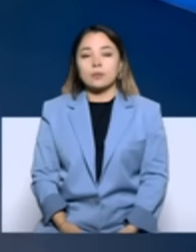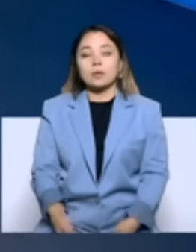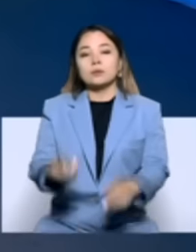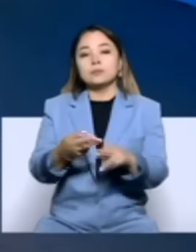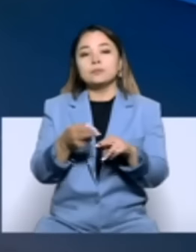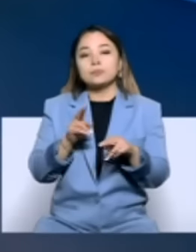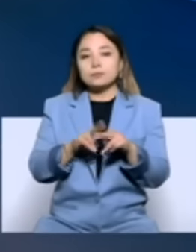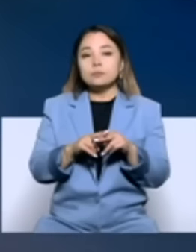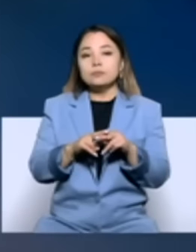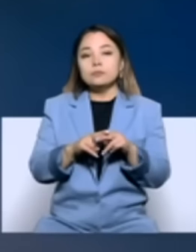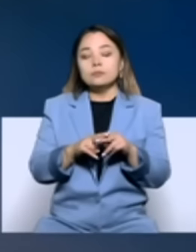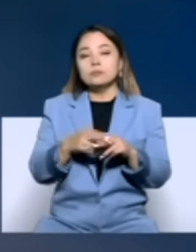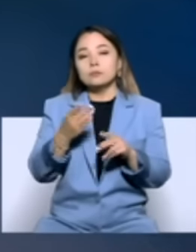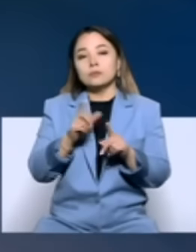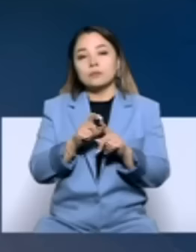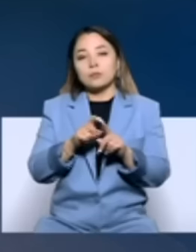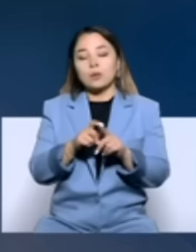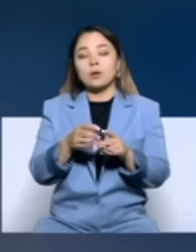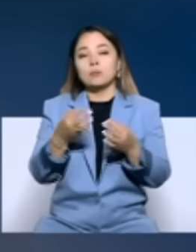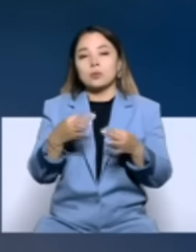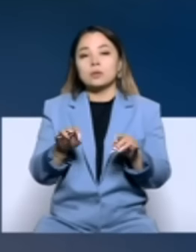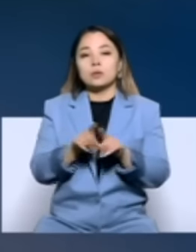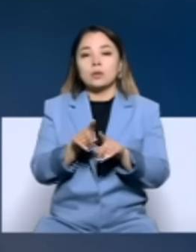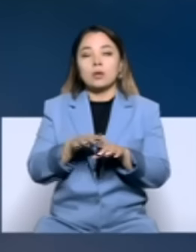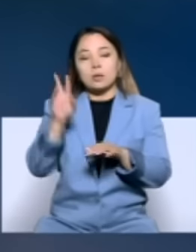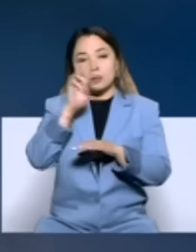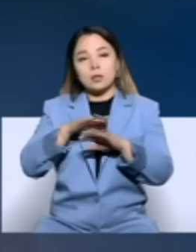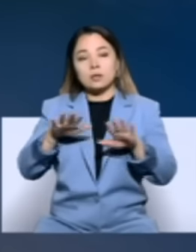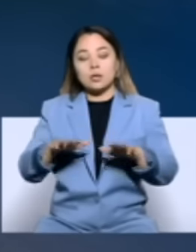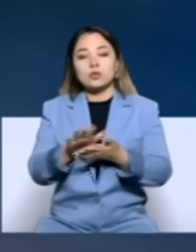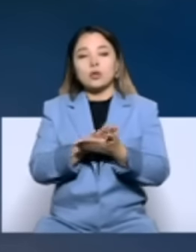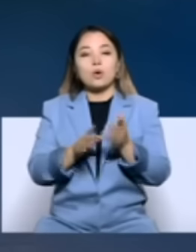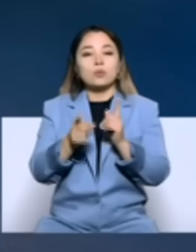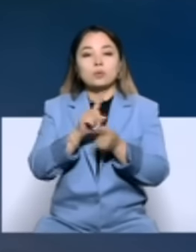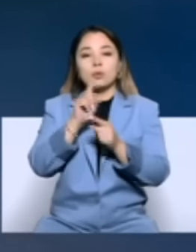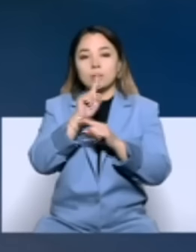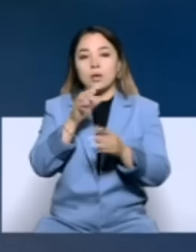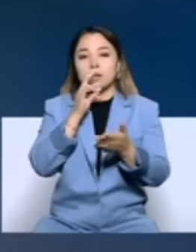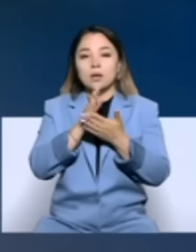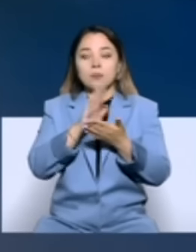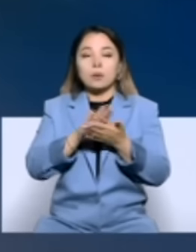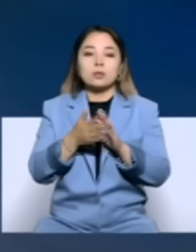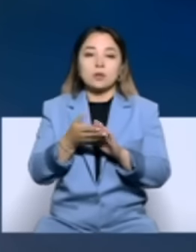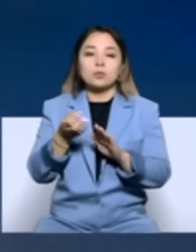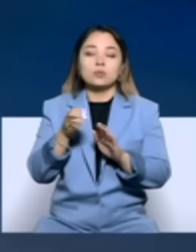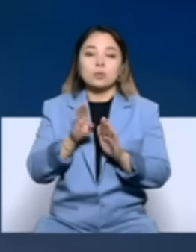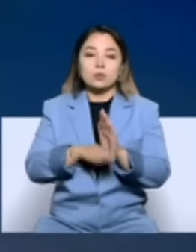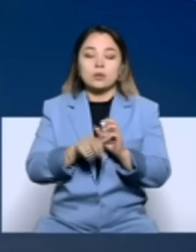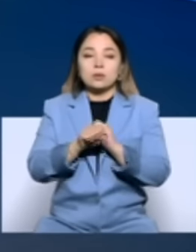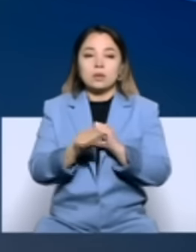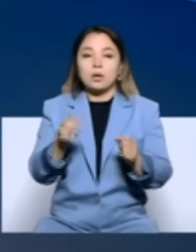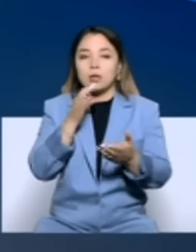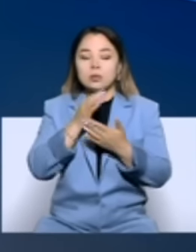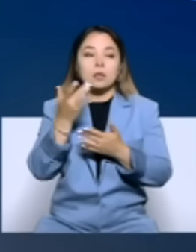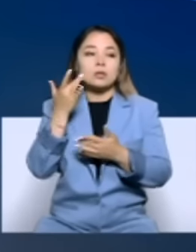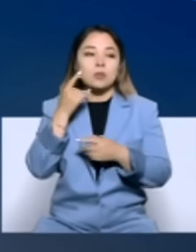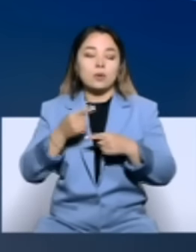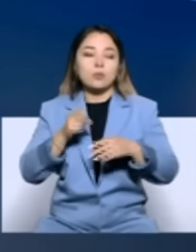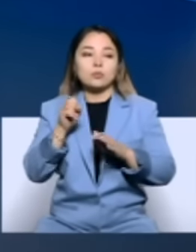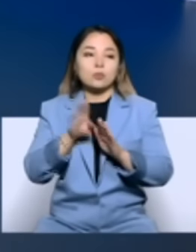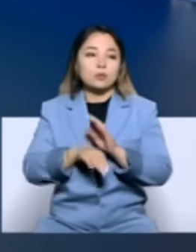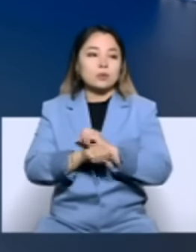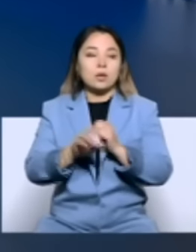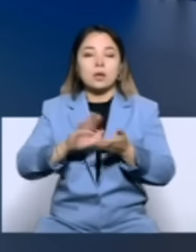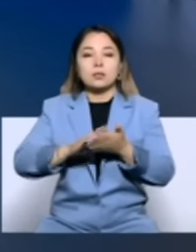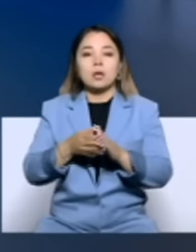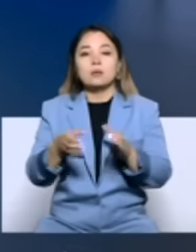Сонымен қатар, сөз бостандығына арқа сүйеп, елімізде ештеңе өзгермейдіміз, ахуал мүшкіл деп жағдайды үнемі ұшықтыра беру